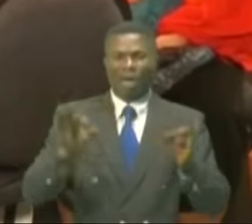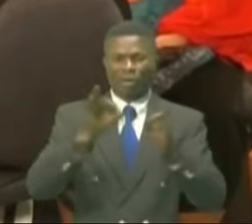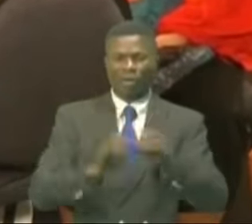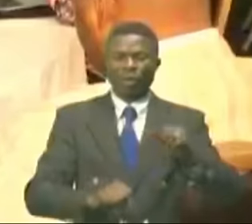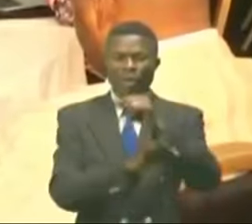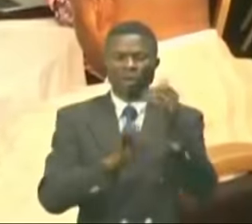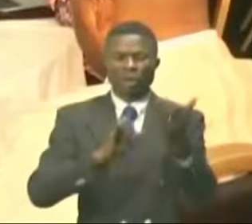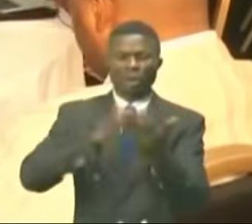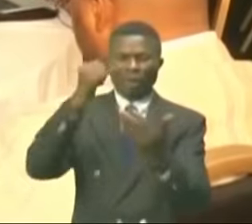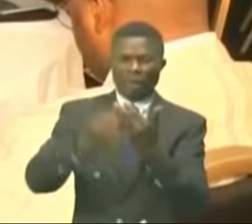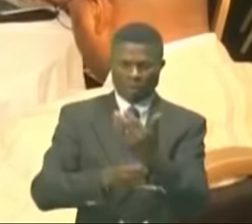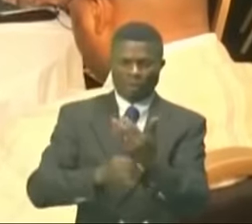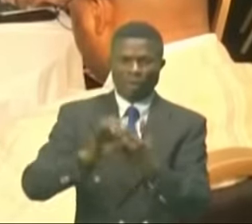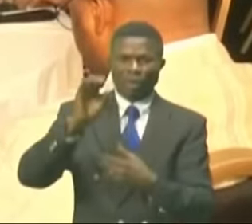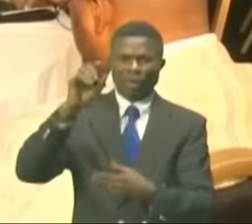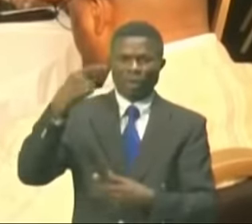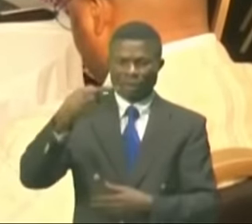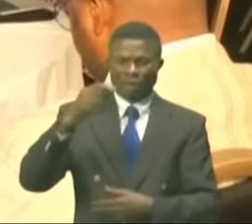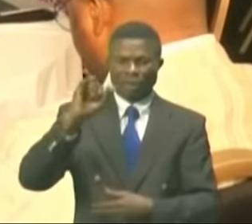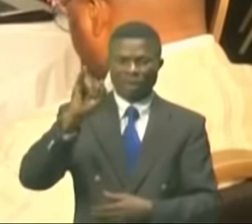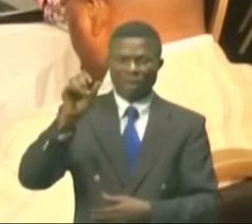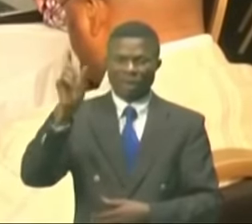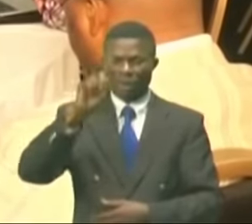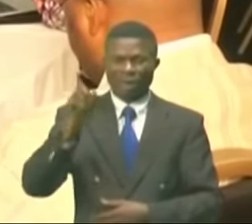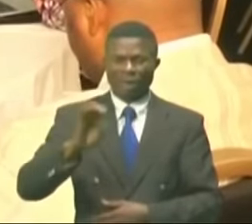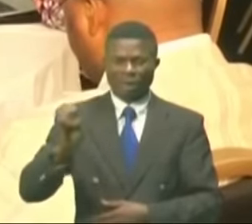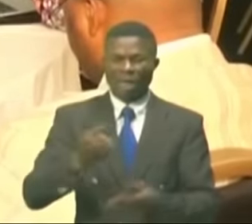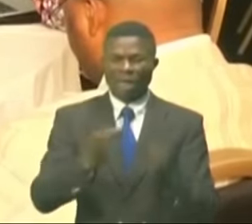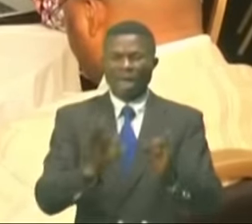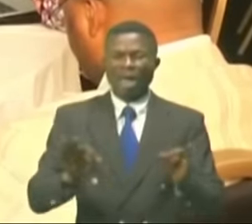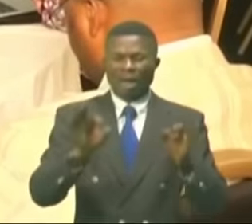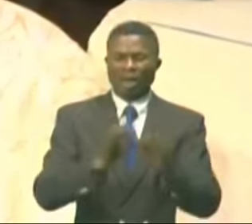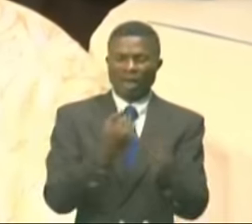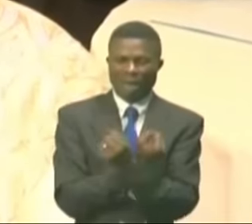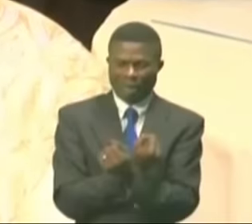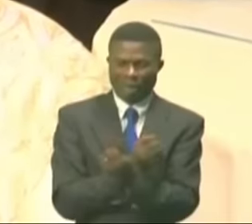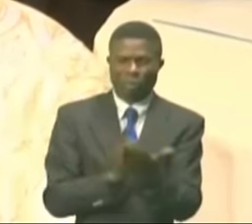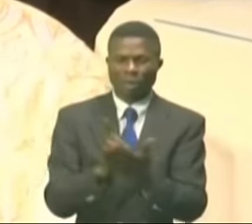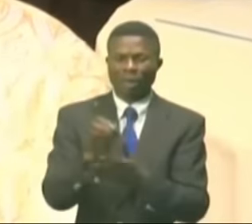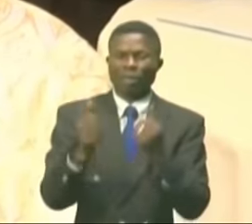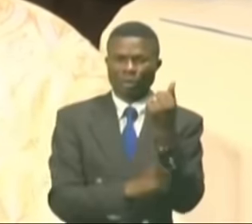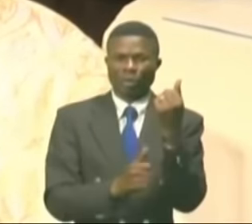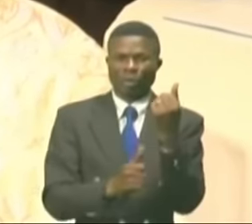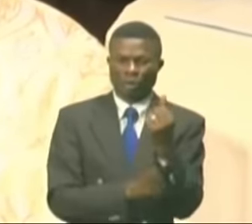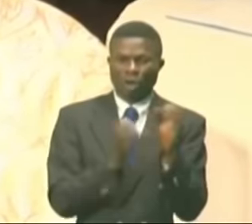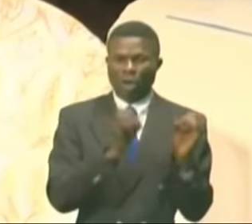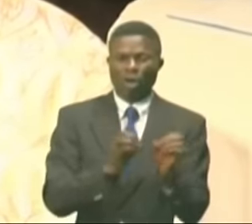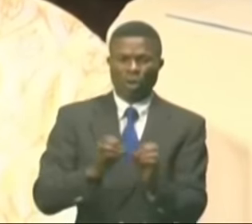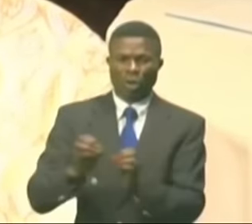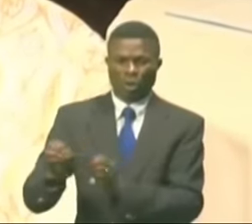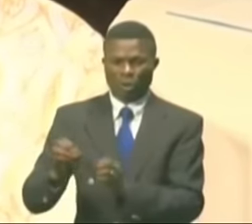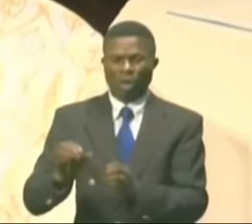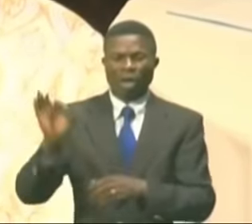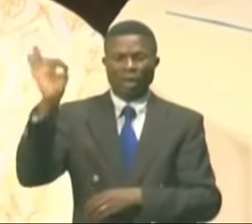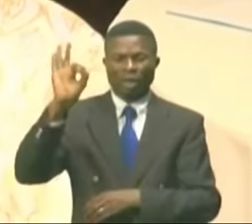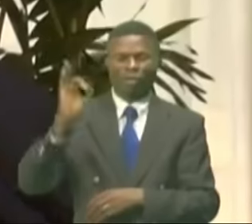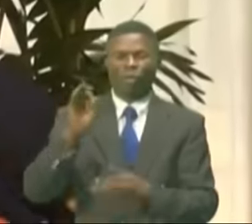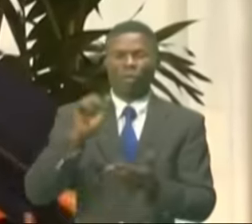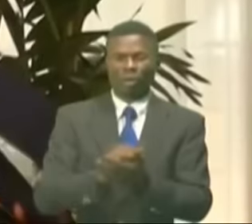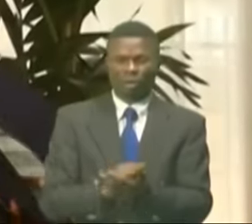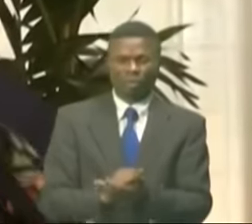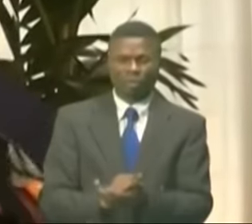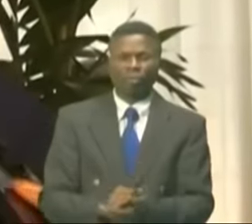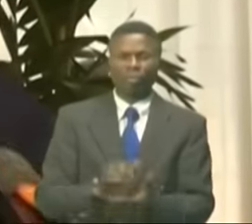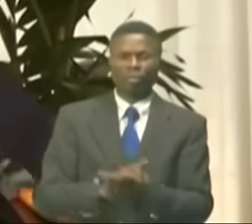le projet GIZ, mettant en avant l'importance du respect des droits de l'homme dans la gestion des forêts. Edmar